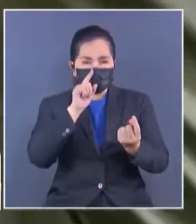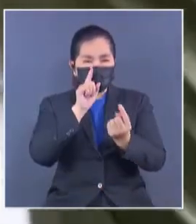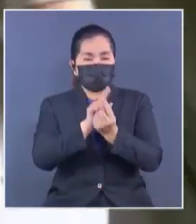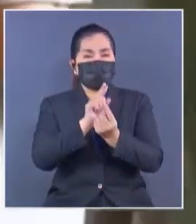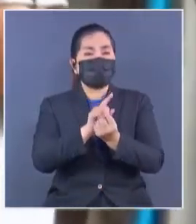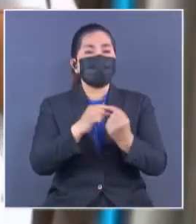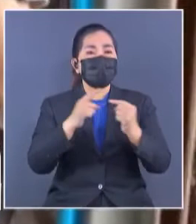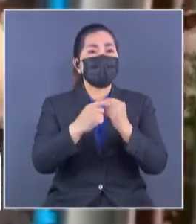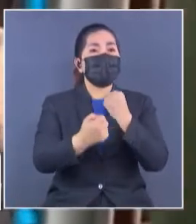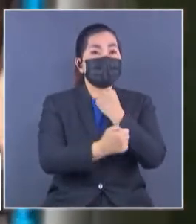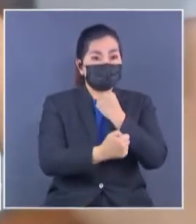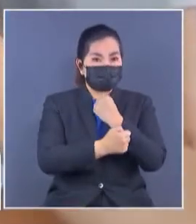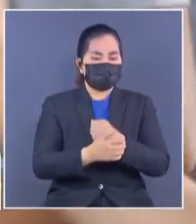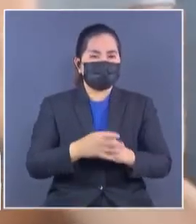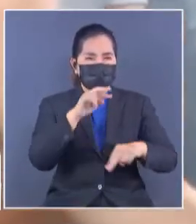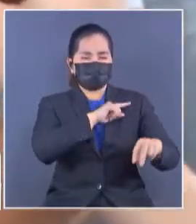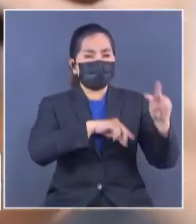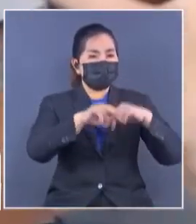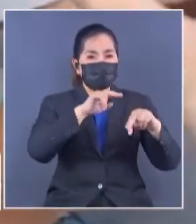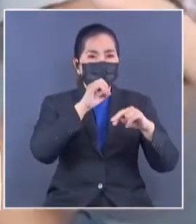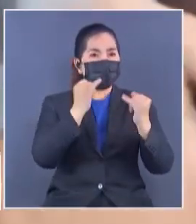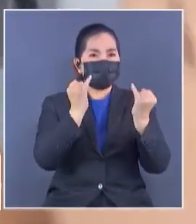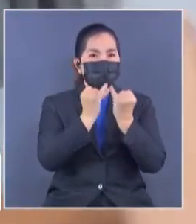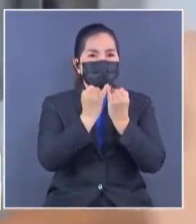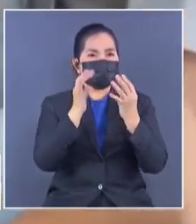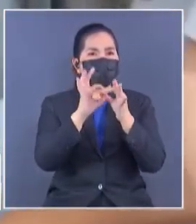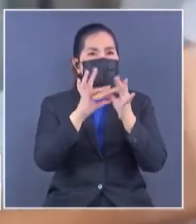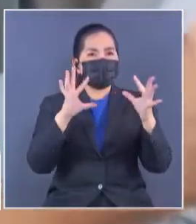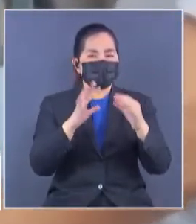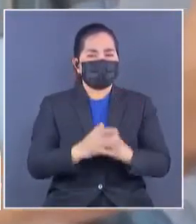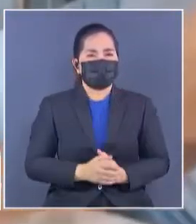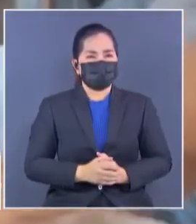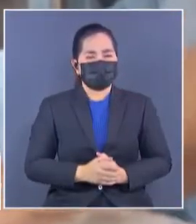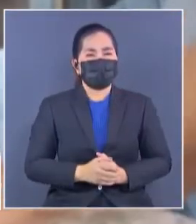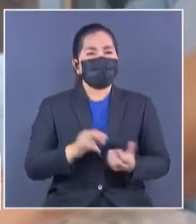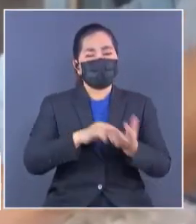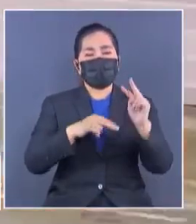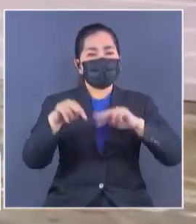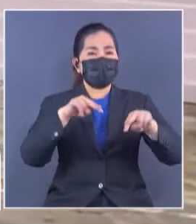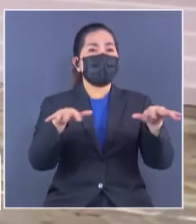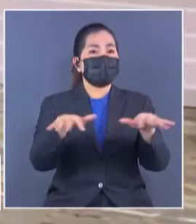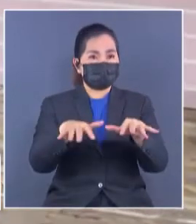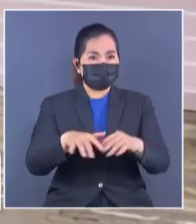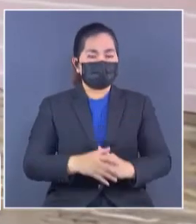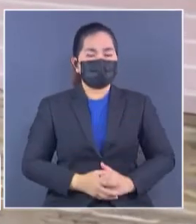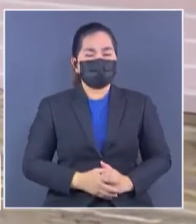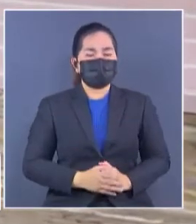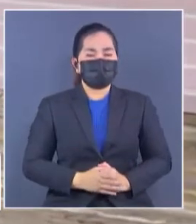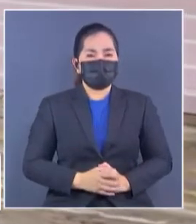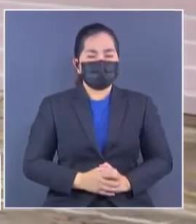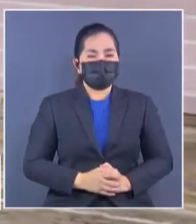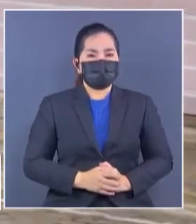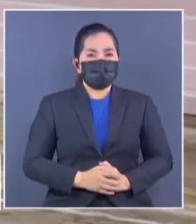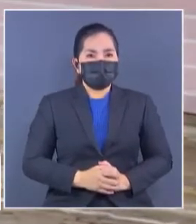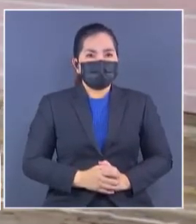งอโยธยายืนยันว่าไม่มีส่วนเกี่ยวข้องกันอย่างแน่นอนนะคะนี่เป็นเพียงแค่การดูแลลูกบ้านในพื้นที่ทั่วไปเท่านั้น